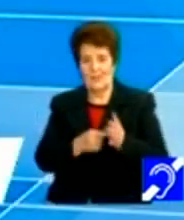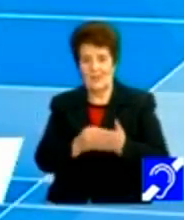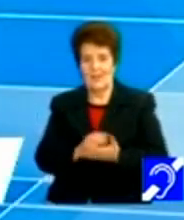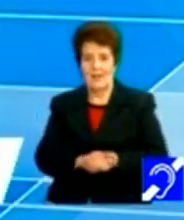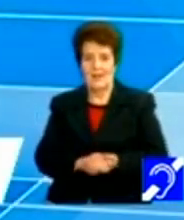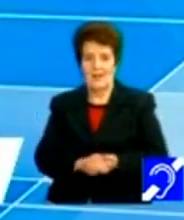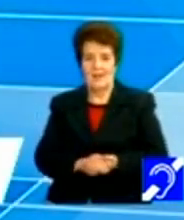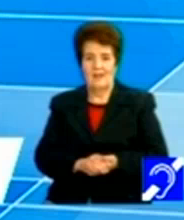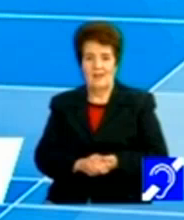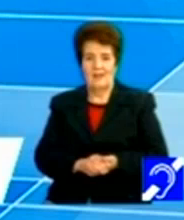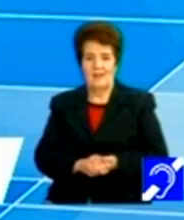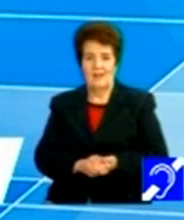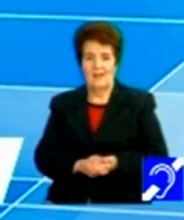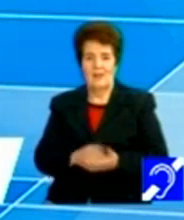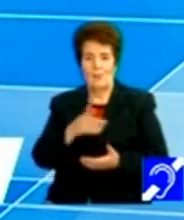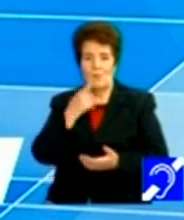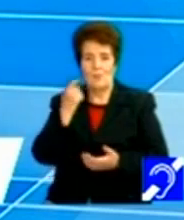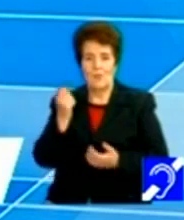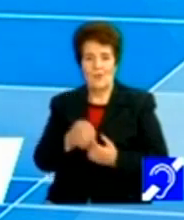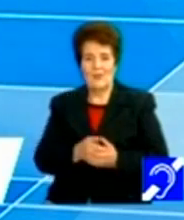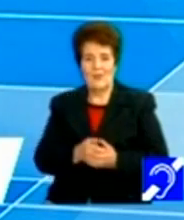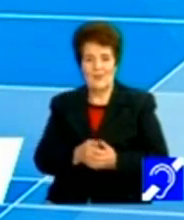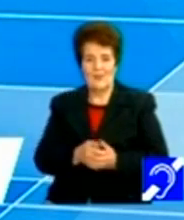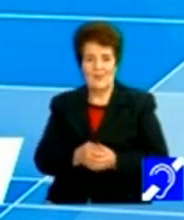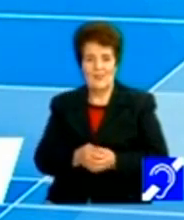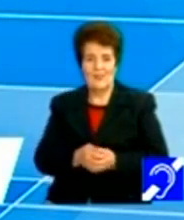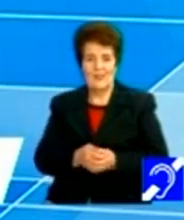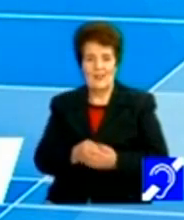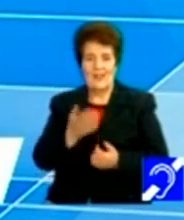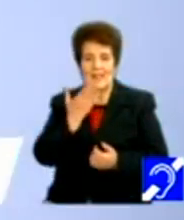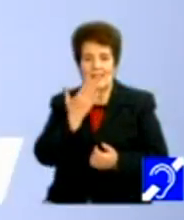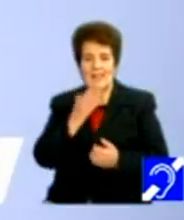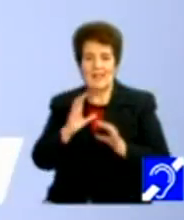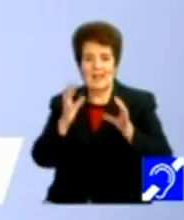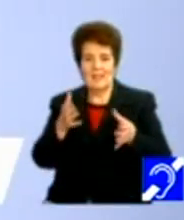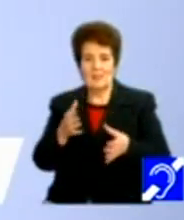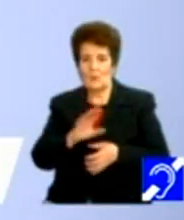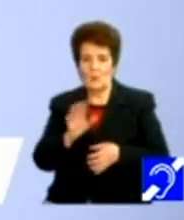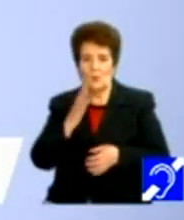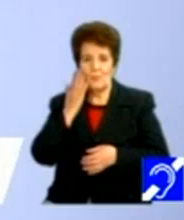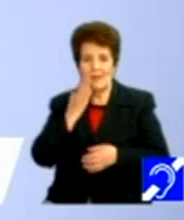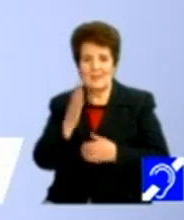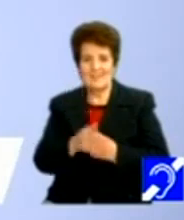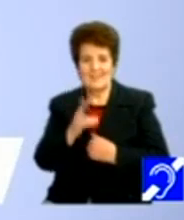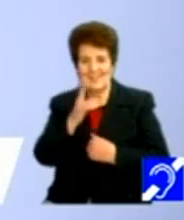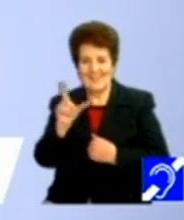preferință, eu știu, de obicei oamenii politici numesc politicien, da. Internațională, adică înseamnă nu românească.